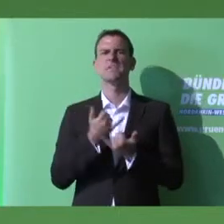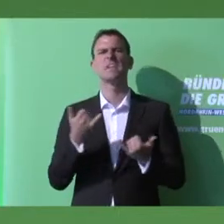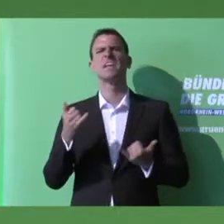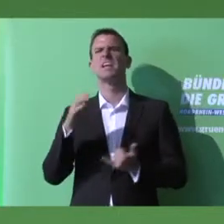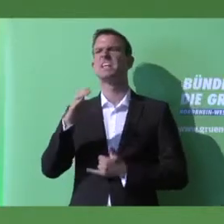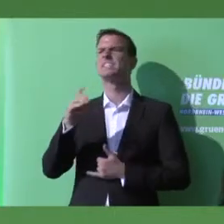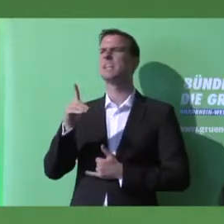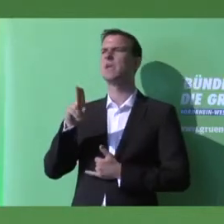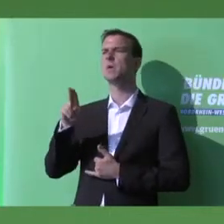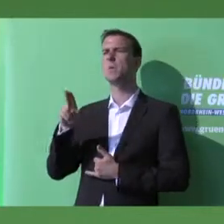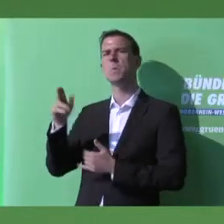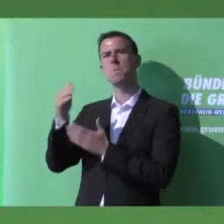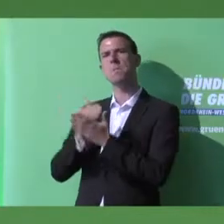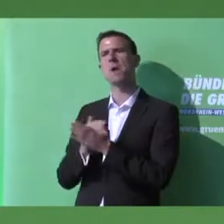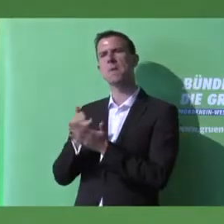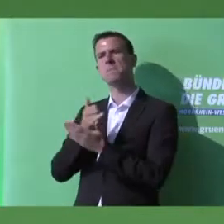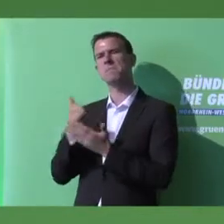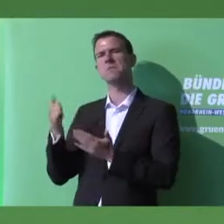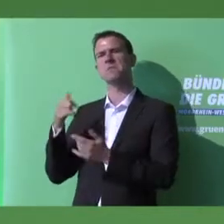CDU-Programm reinschreiben.